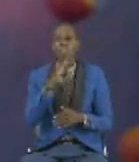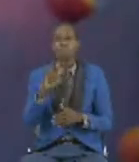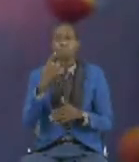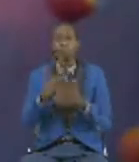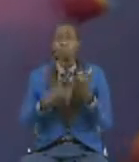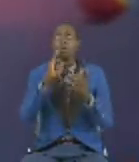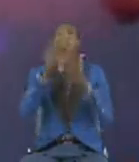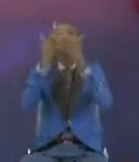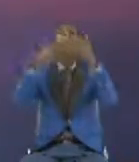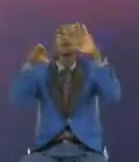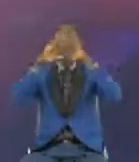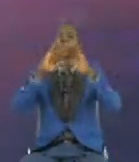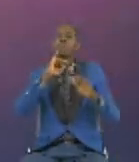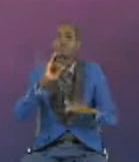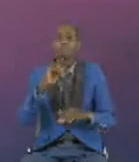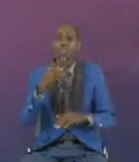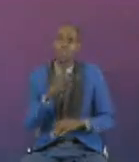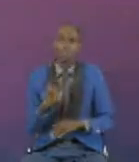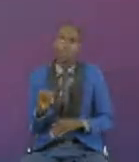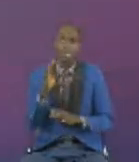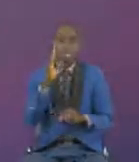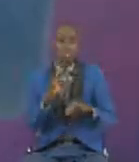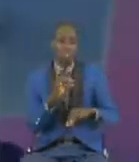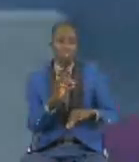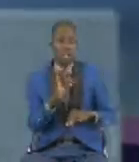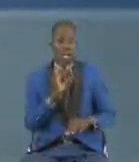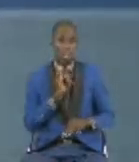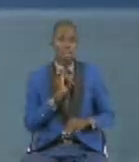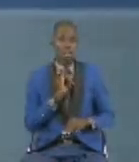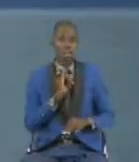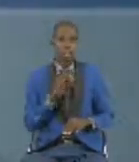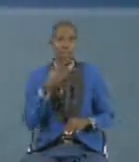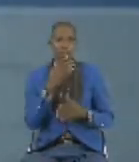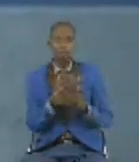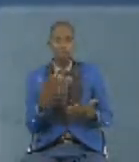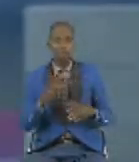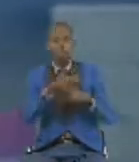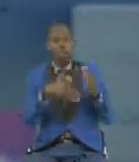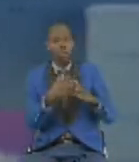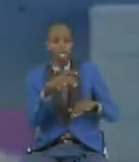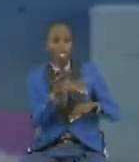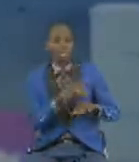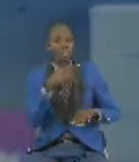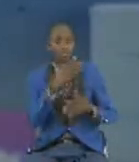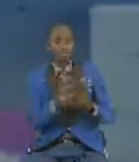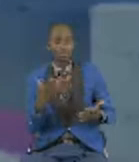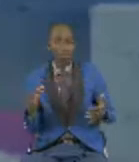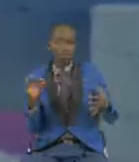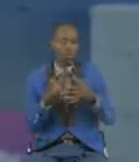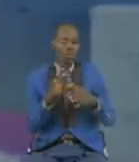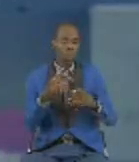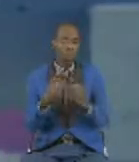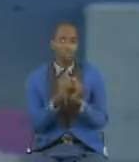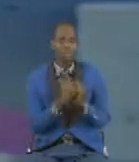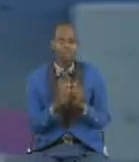dit? Si la terre dit quelque chose et toute la terre se met ensemble et dit quelque chose,